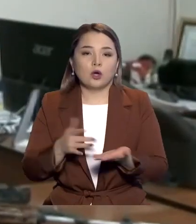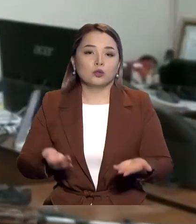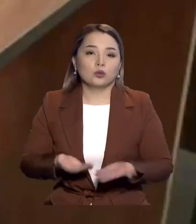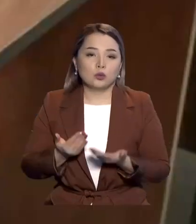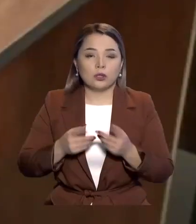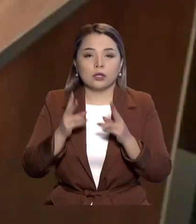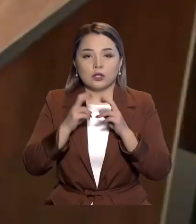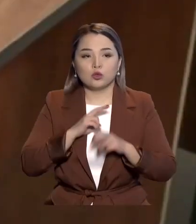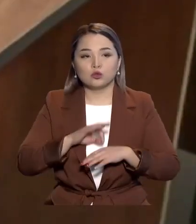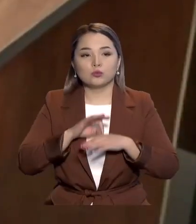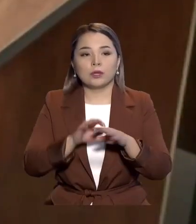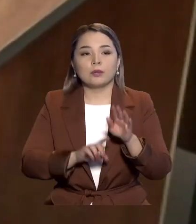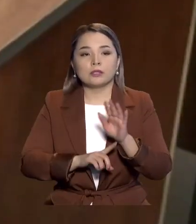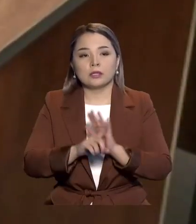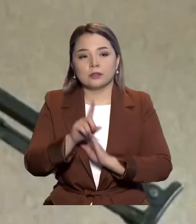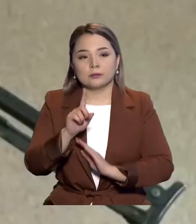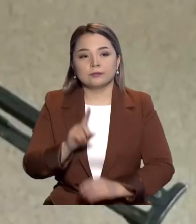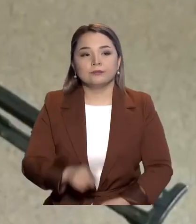қазір тергеу басталды.